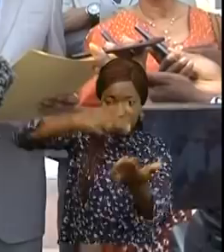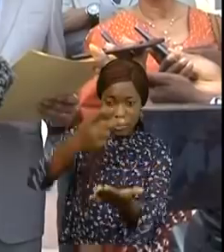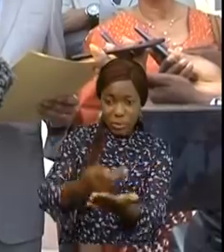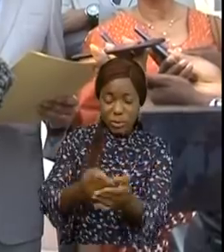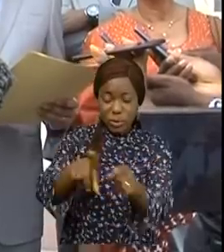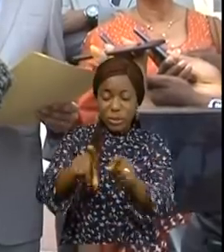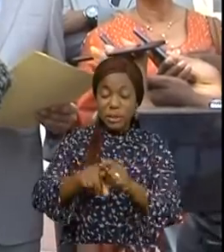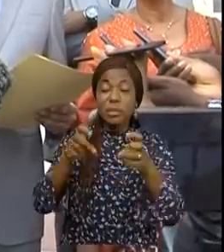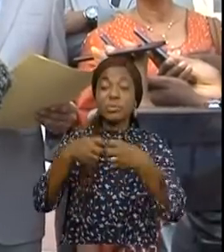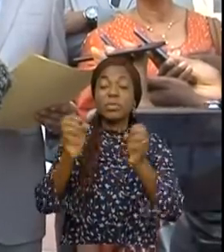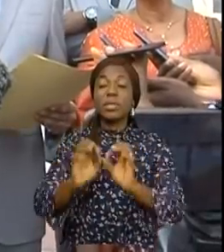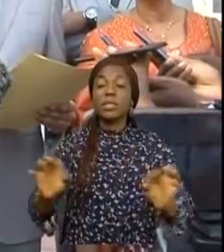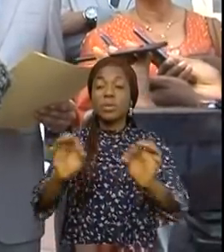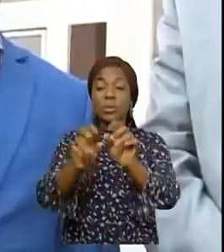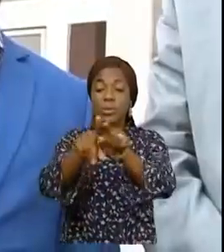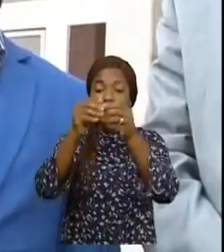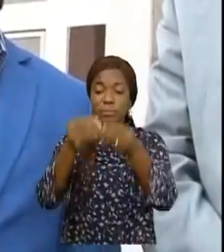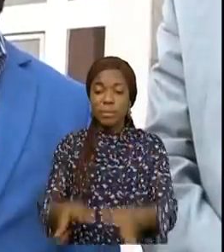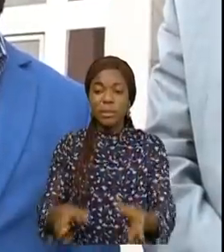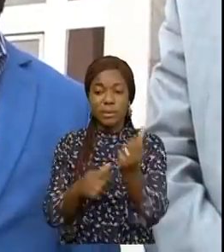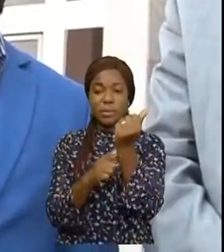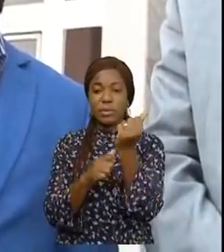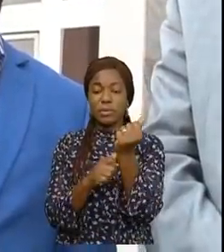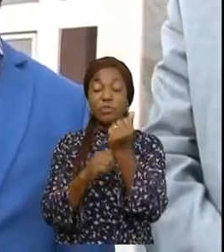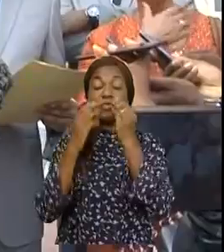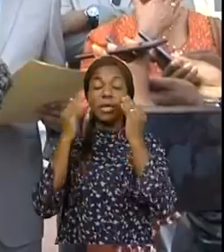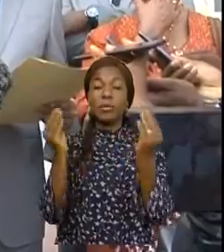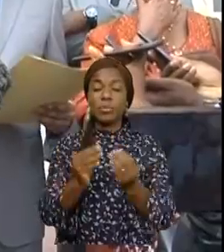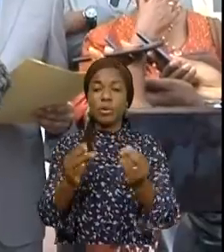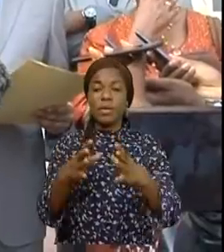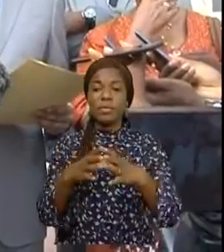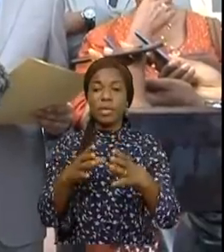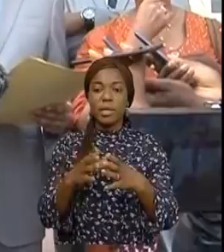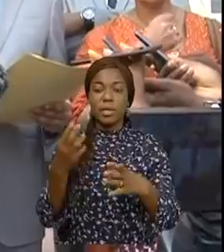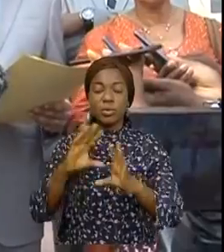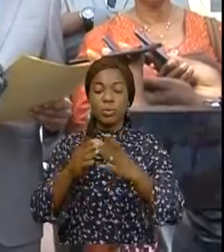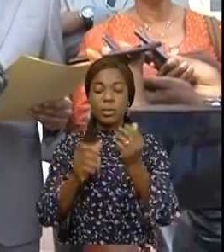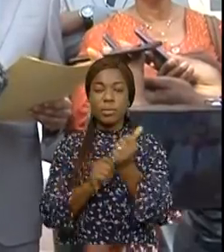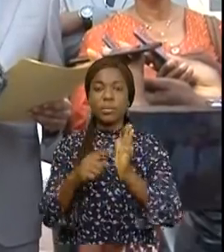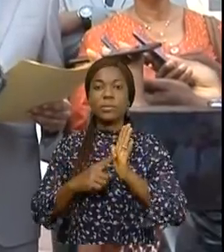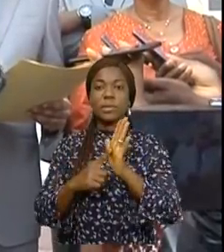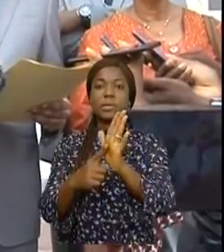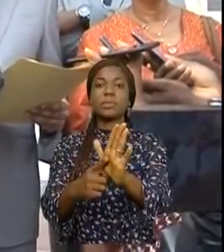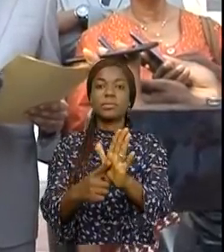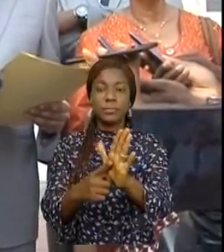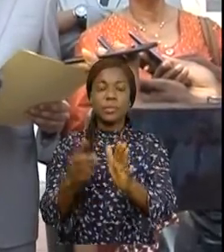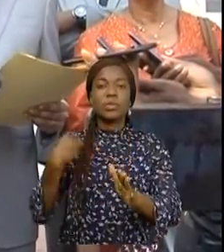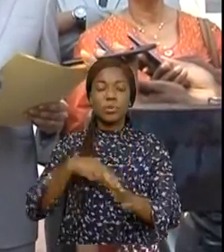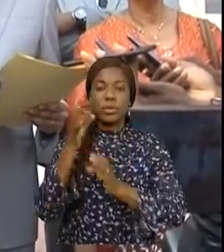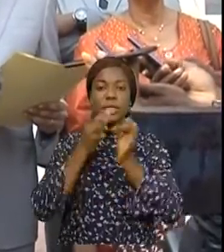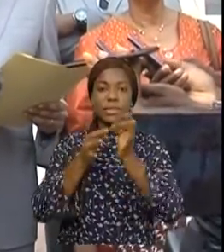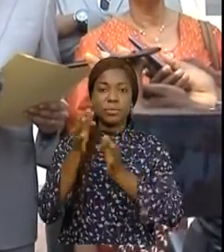générale, voire les pertes en vies humaines. Cependant, avec ce que cela représente, nous